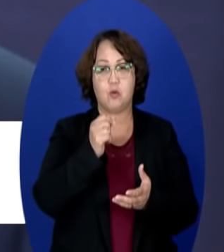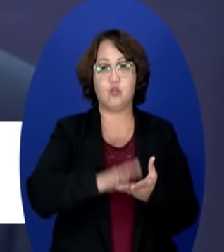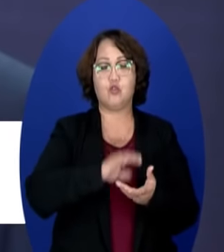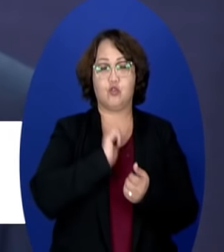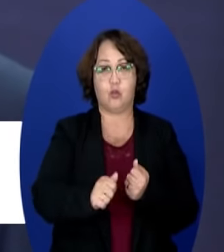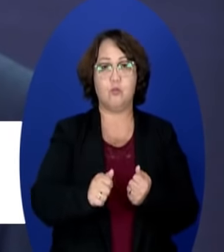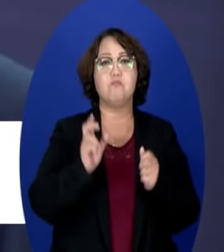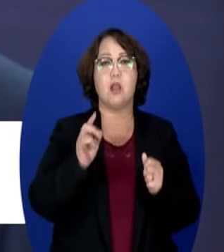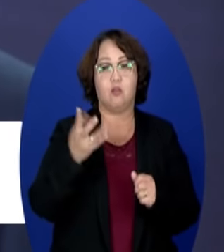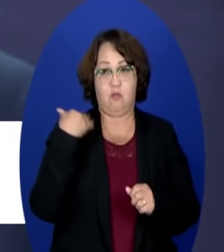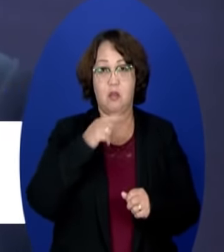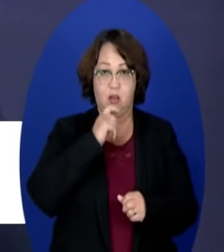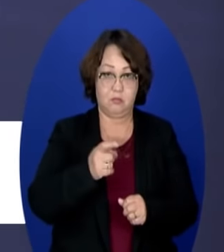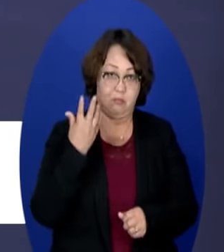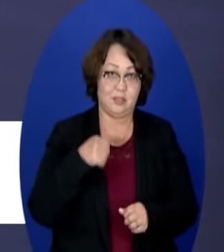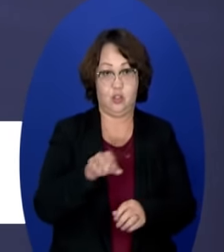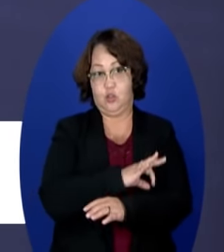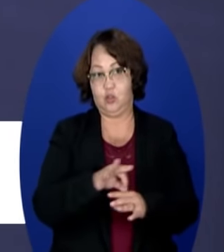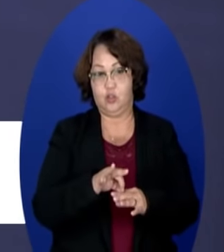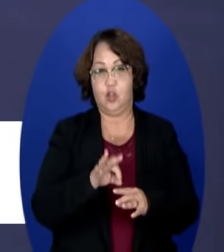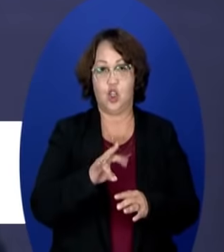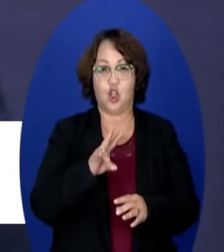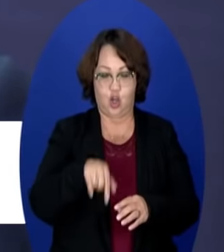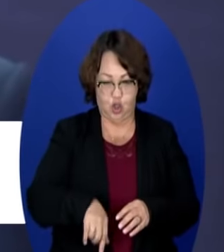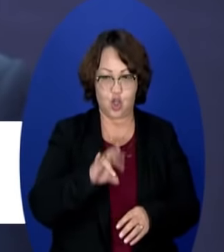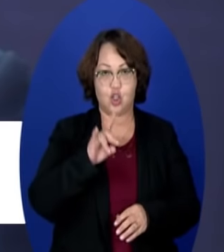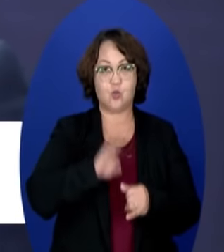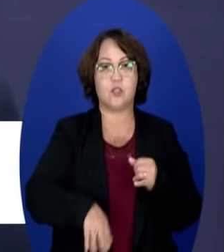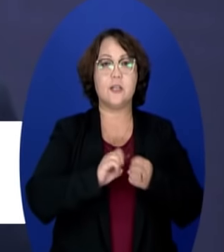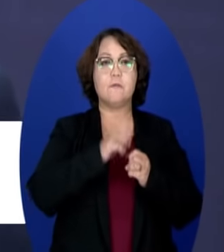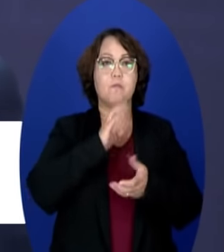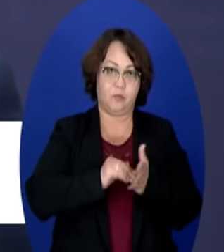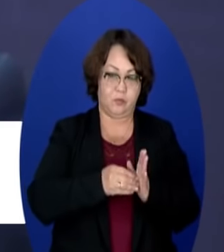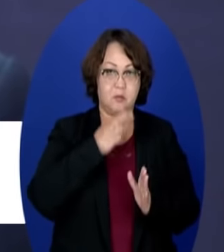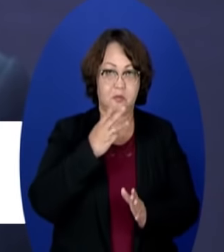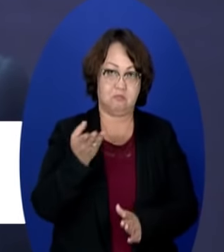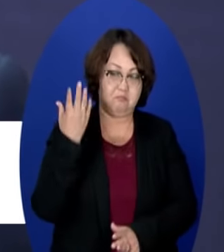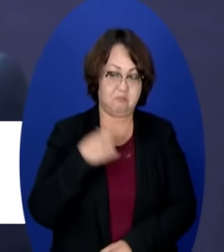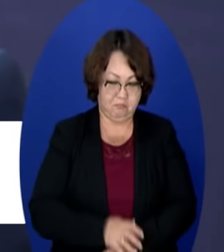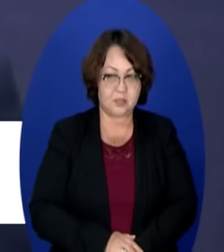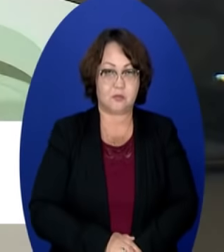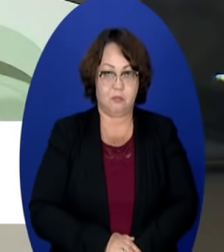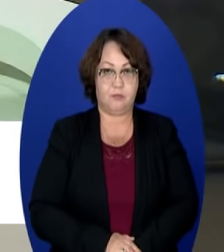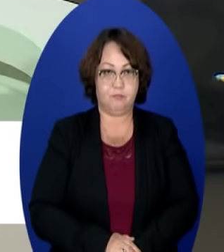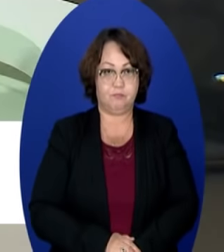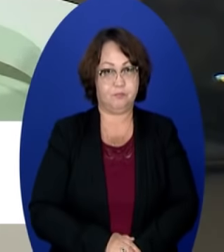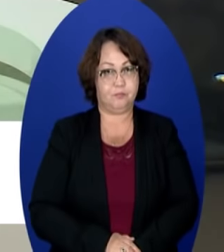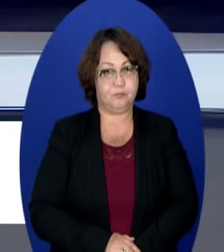өмнө нь илэрхийлж байсан. Энэ төслөө энэ оны сүүлчээс хэрэгжүүлэхээр төлөвлөж байгаагаа мэдэгдэж байна.